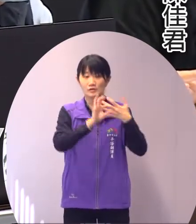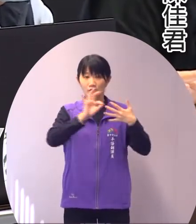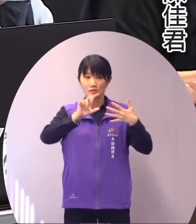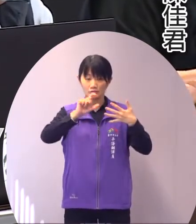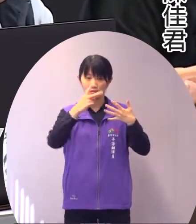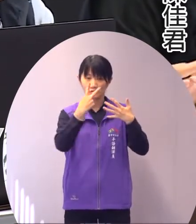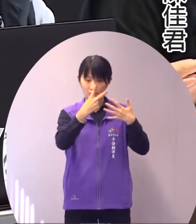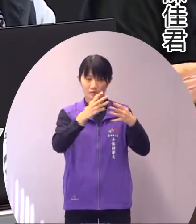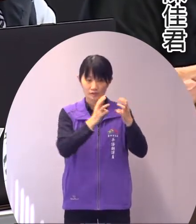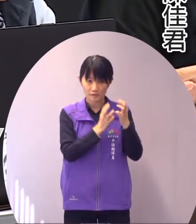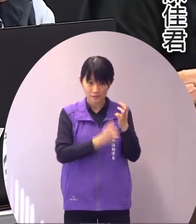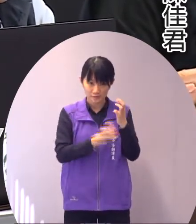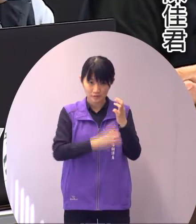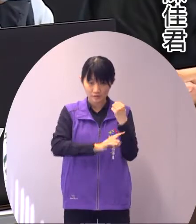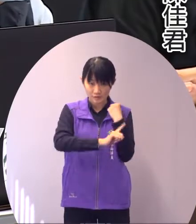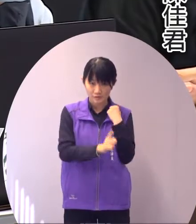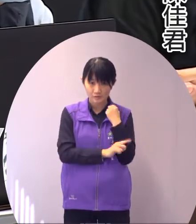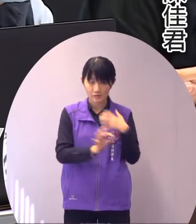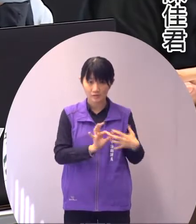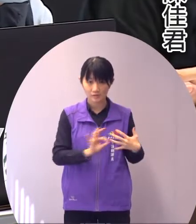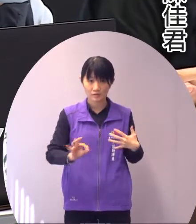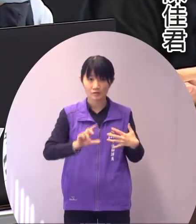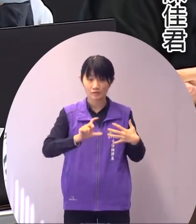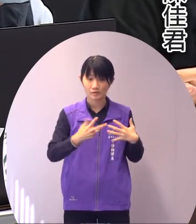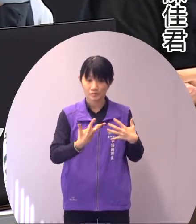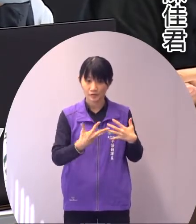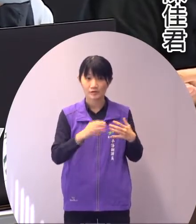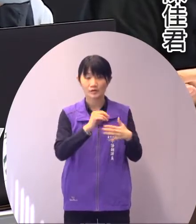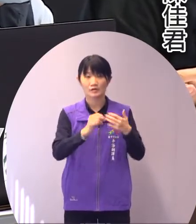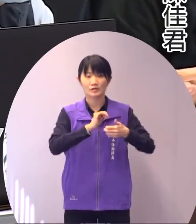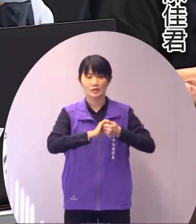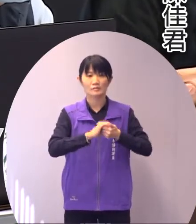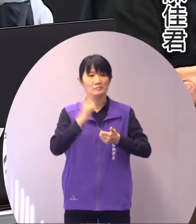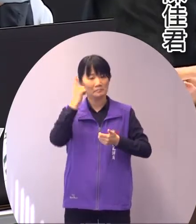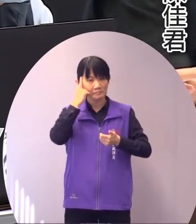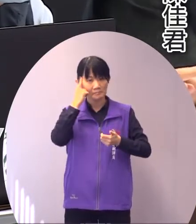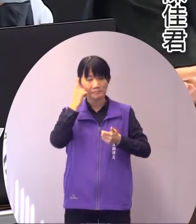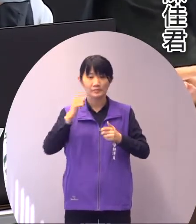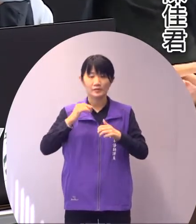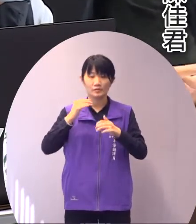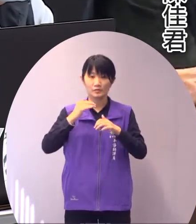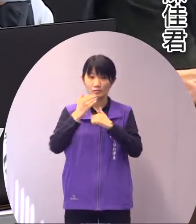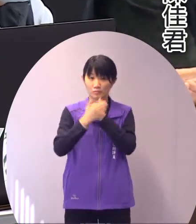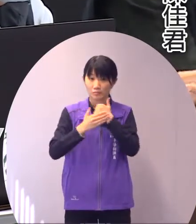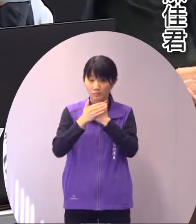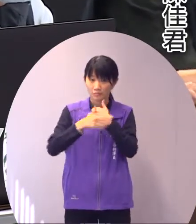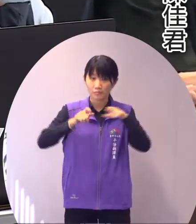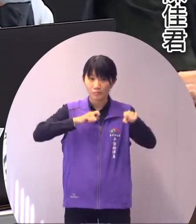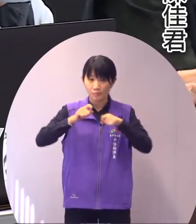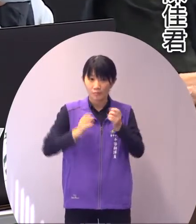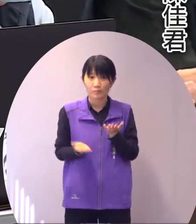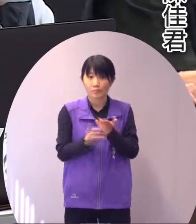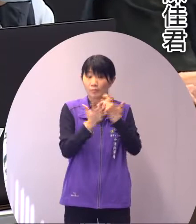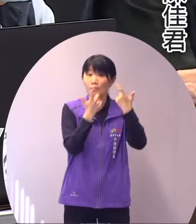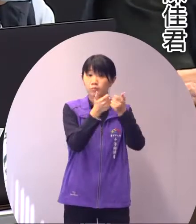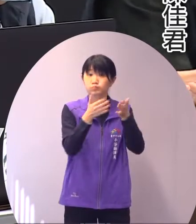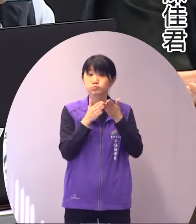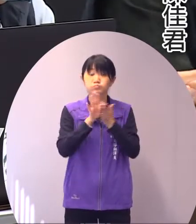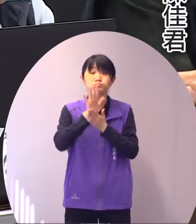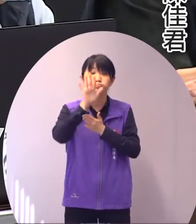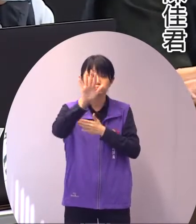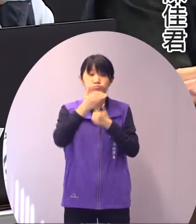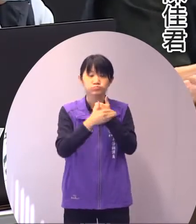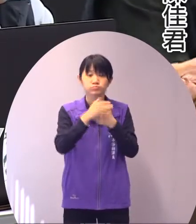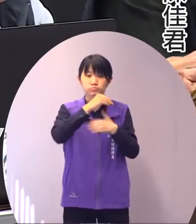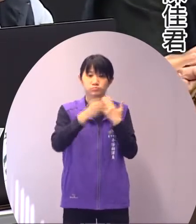跟施行细则第28条规定，必须要拟定相关本区的保存维护计划，作为日后管理维护的一个依